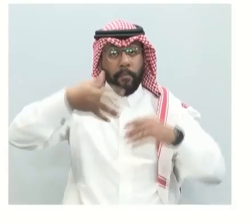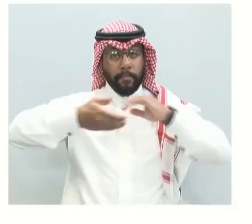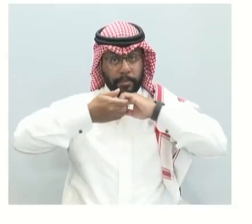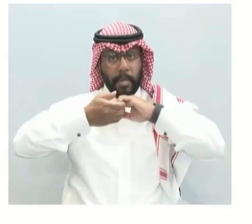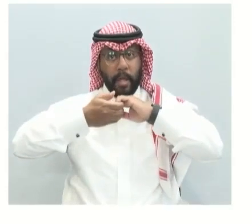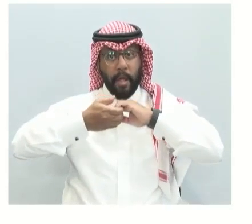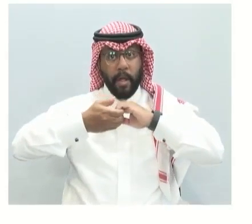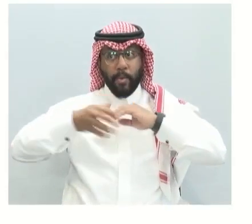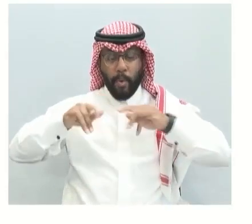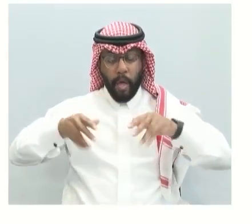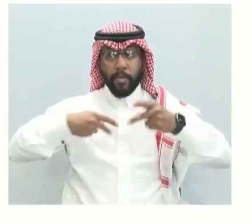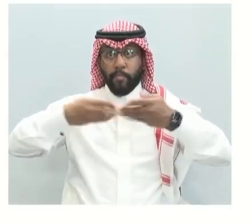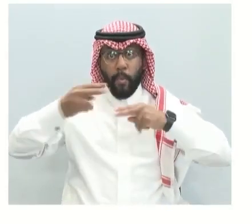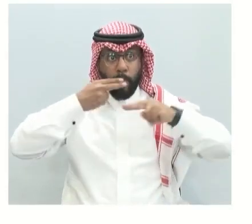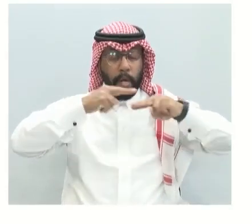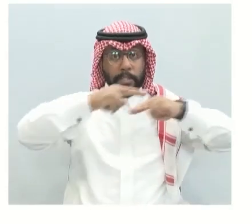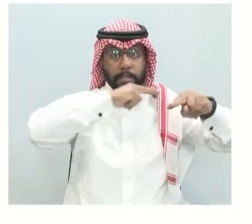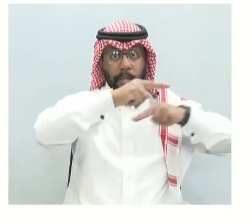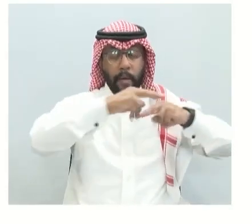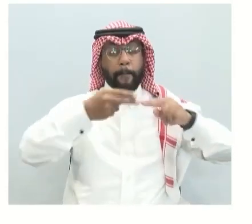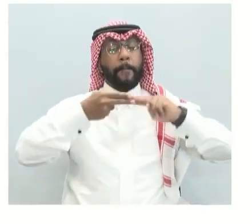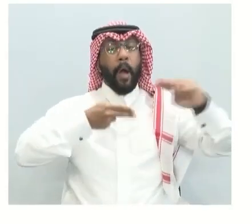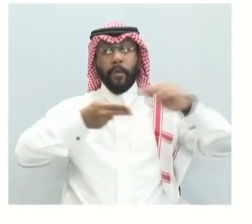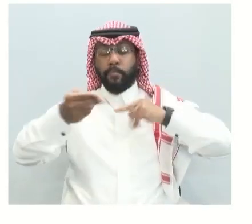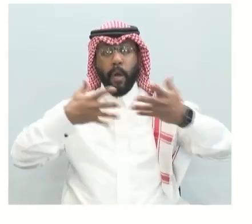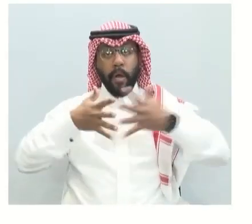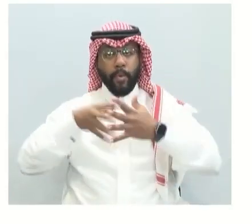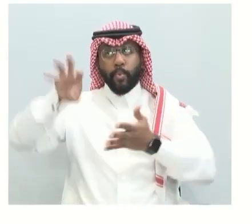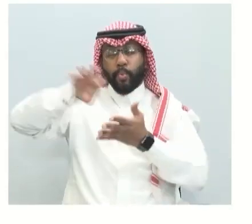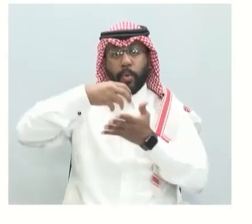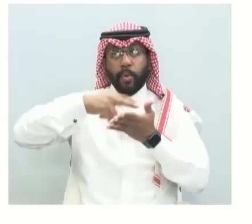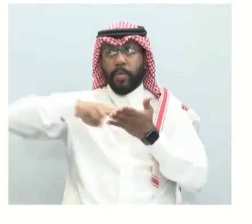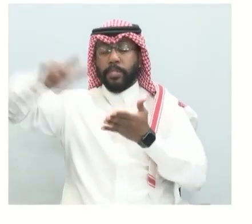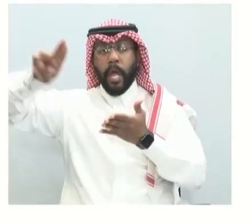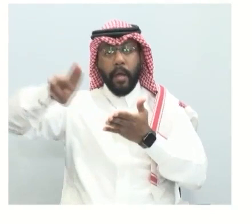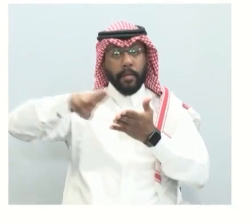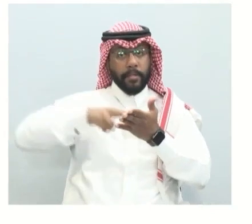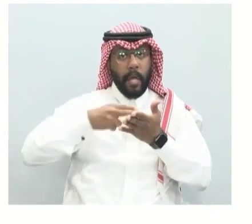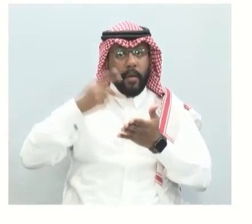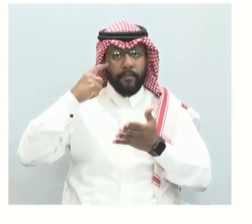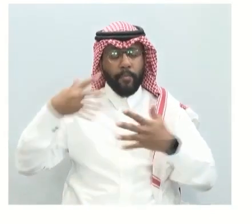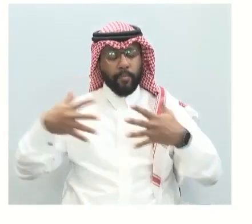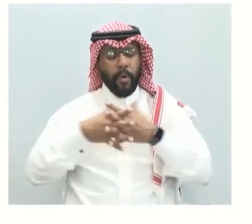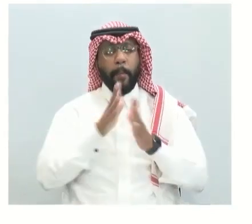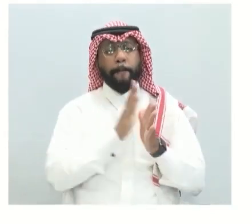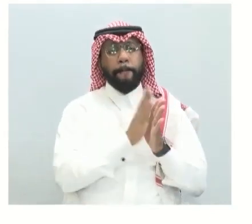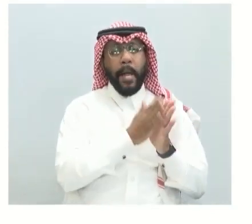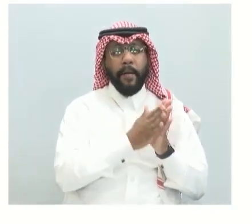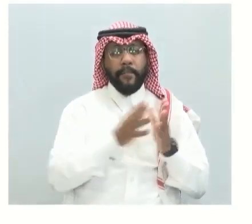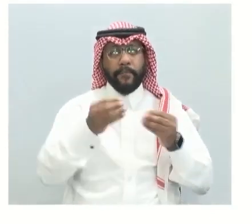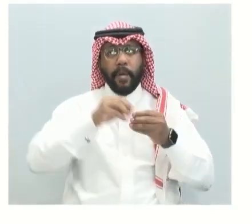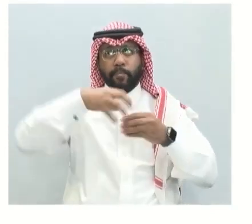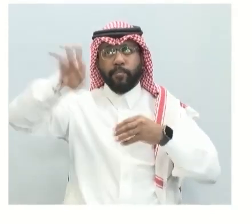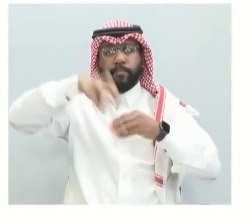يملكون اجهزه حاسب او لارسال رسائل واستقبال رسائل بريد الكتروني وايضا نقوم بتبادل الملفات المختلفه